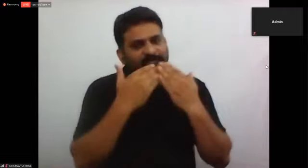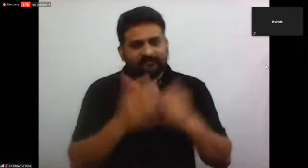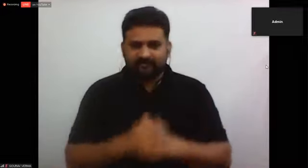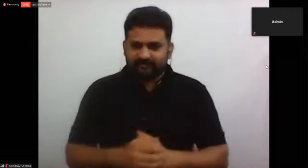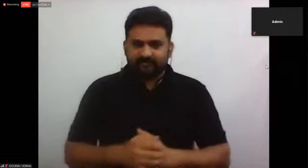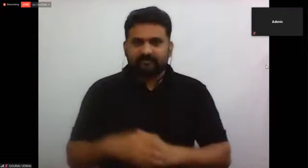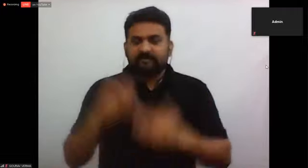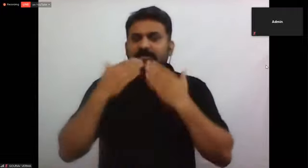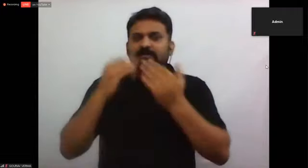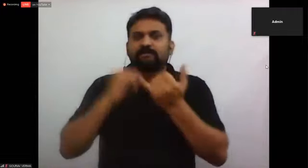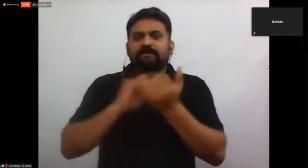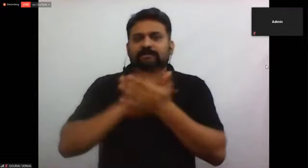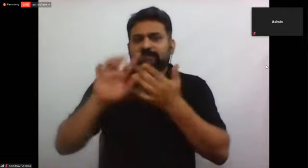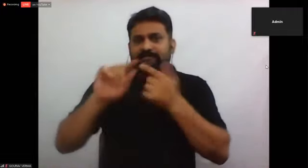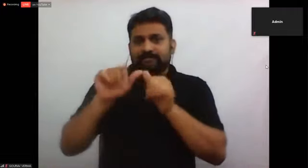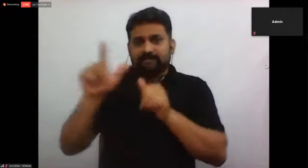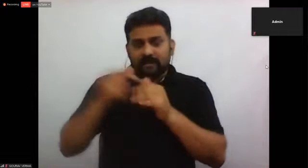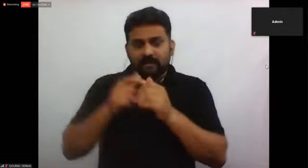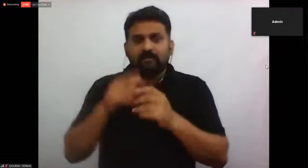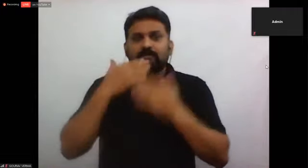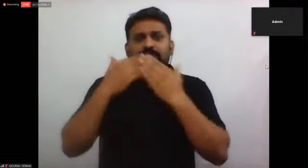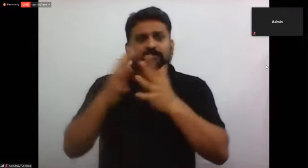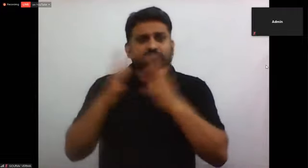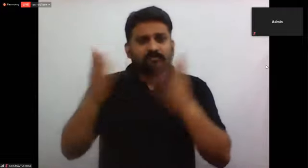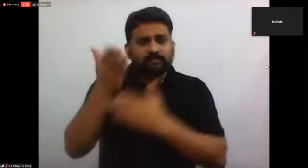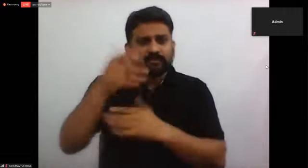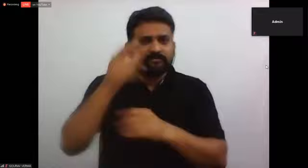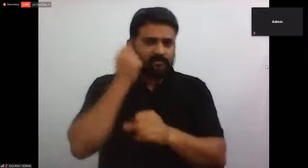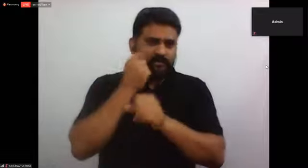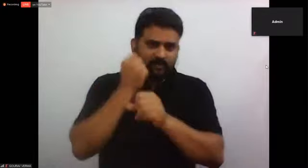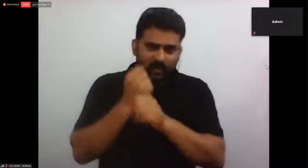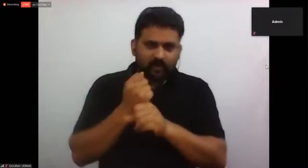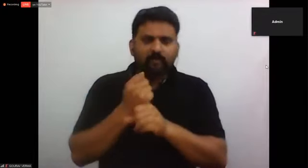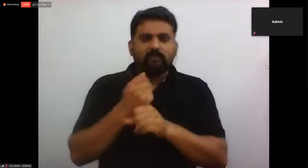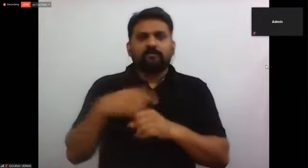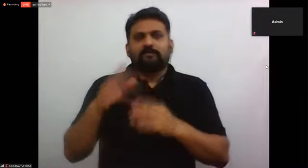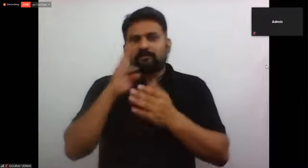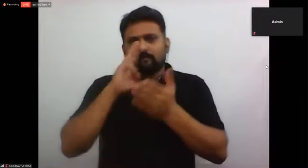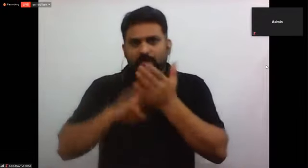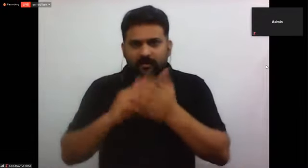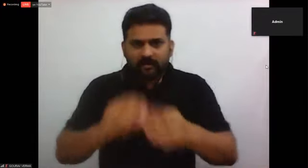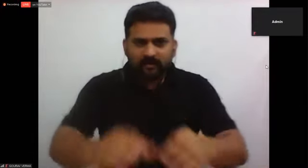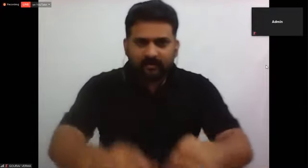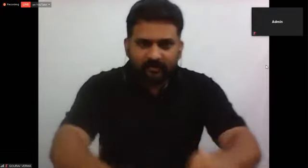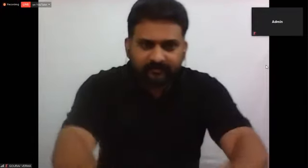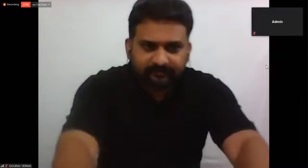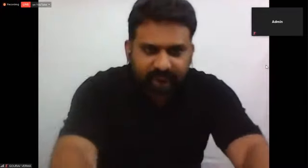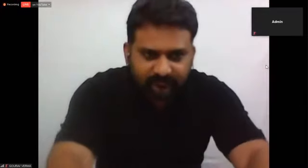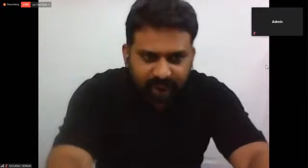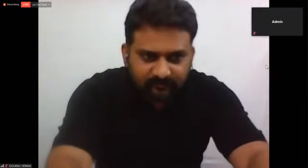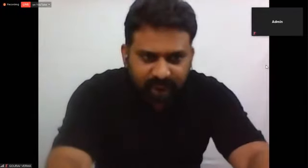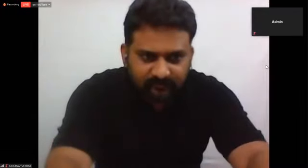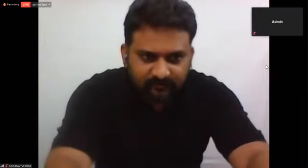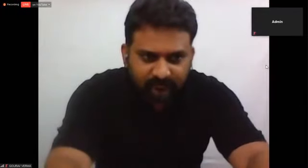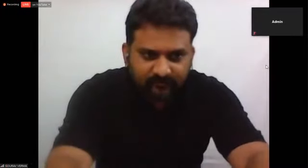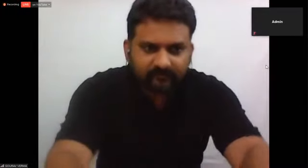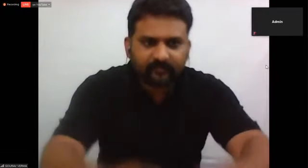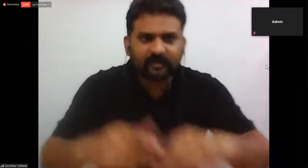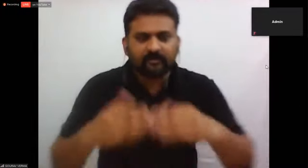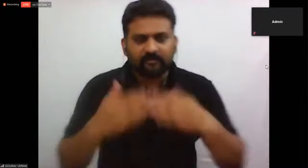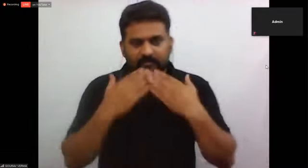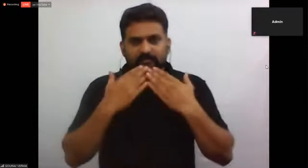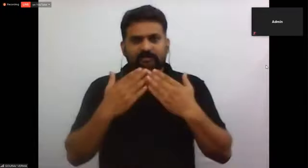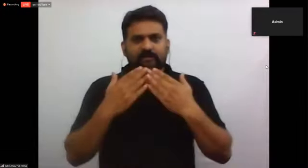Thanks, Sheila, and thank you very much, Gaurav and Monica, and your association. We are very grateful to